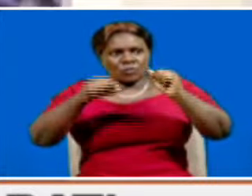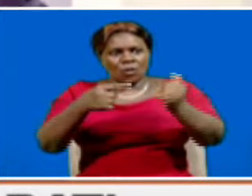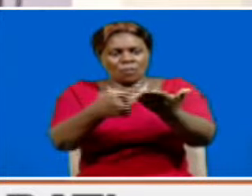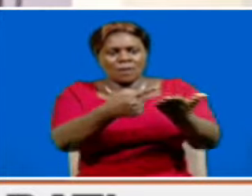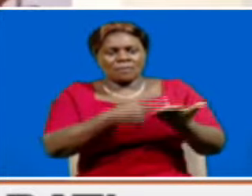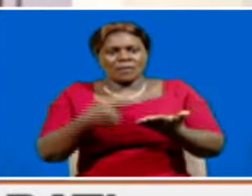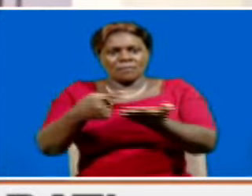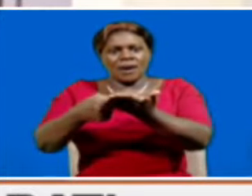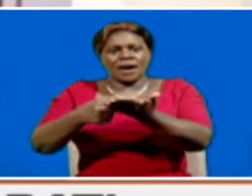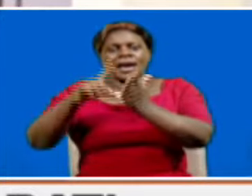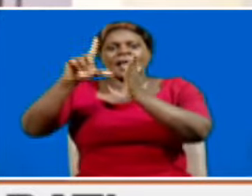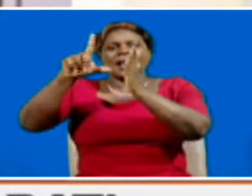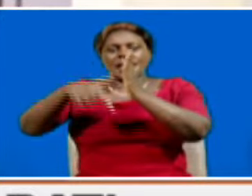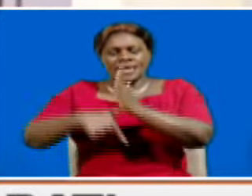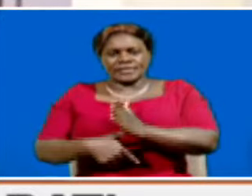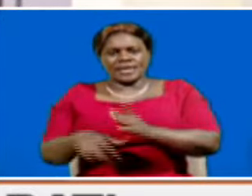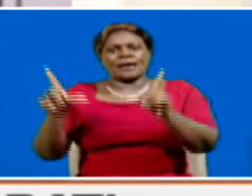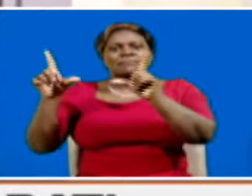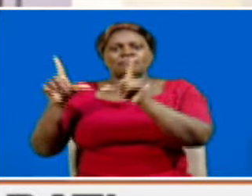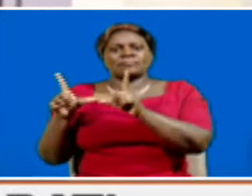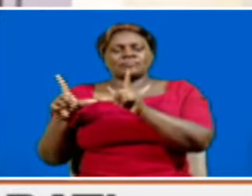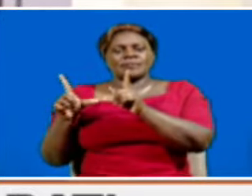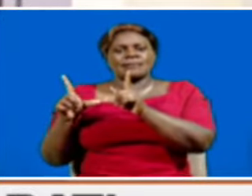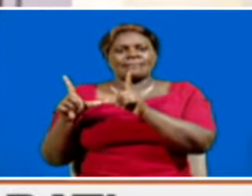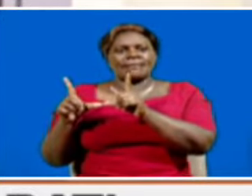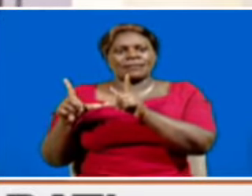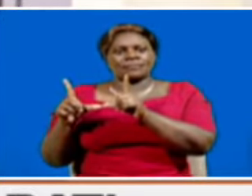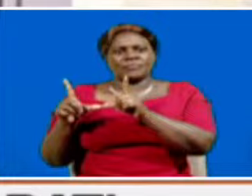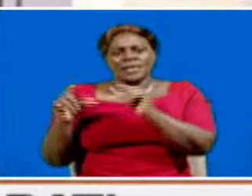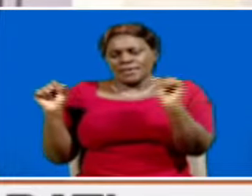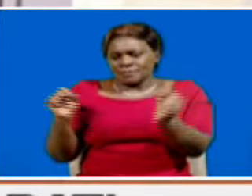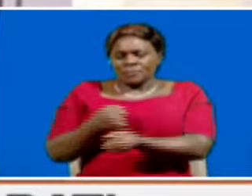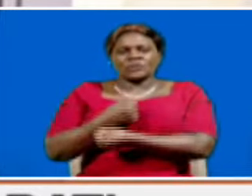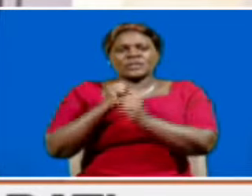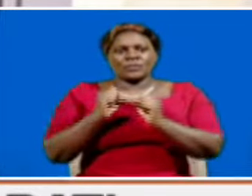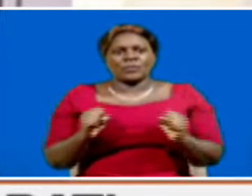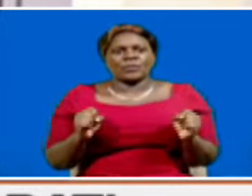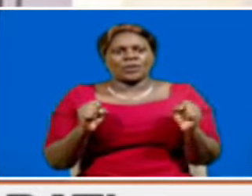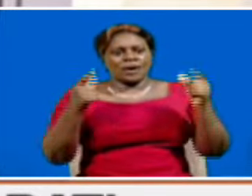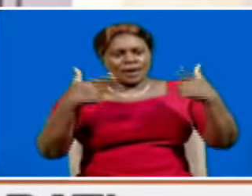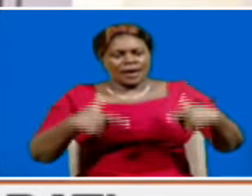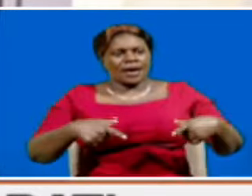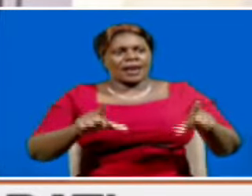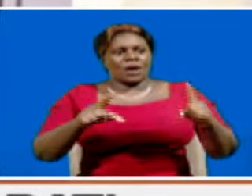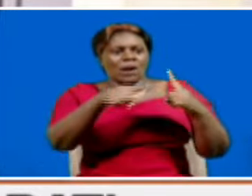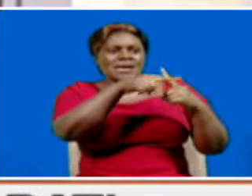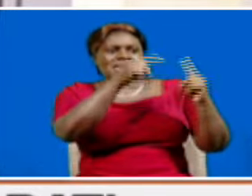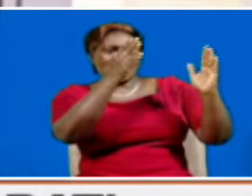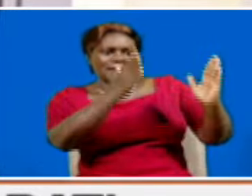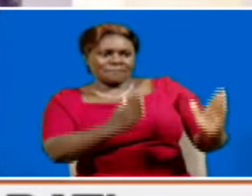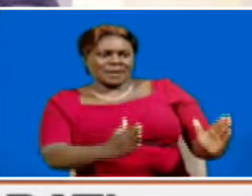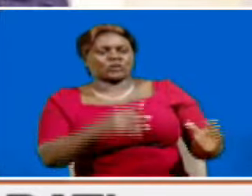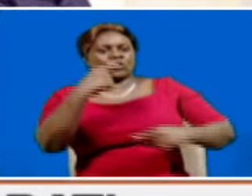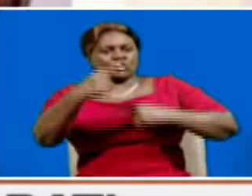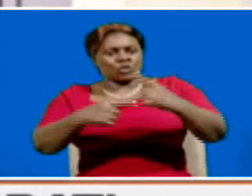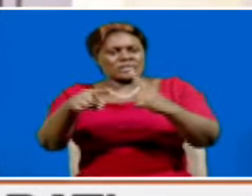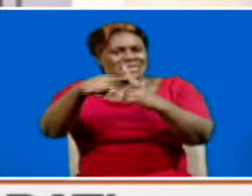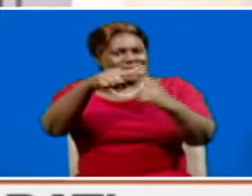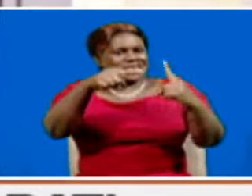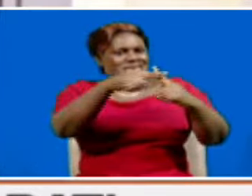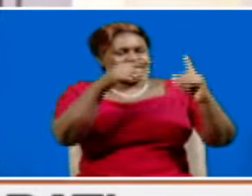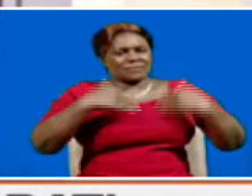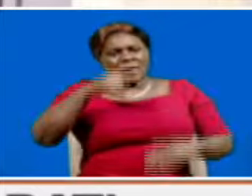other things about licensing later on. Because we cannot allow a murderer to continue murdering